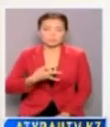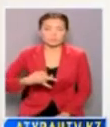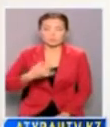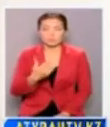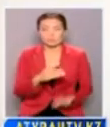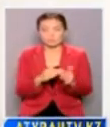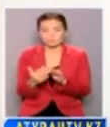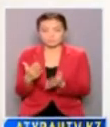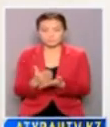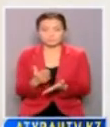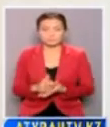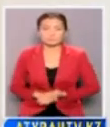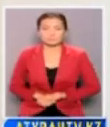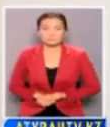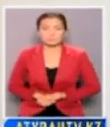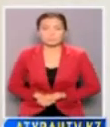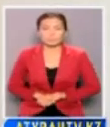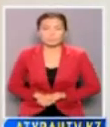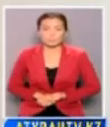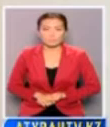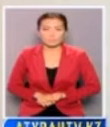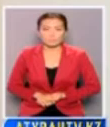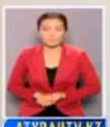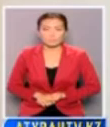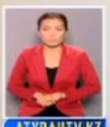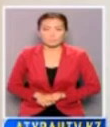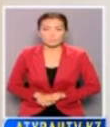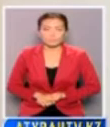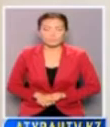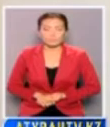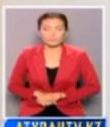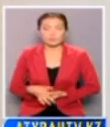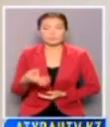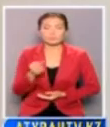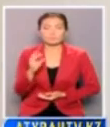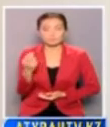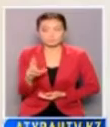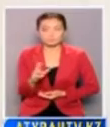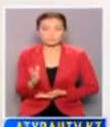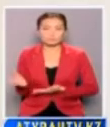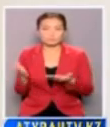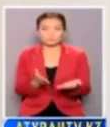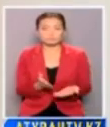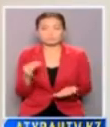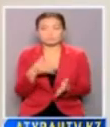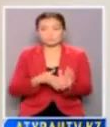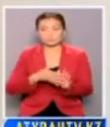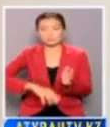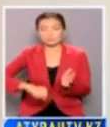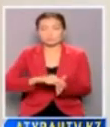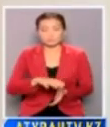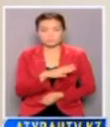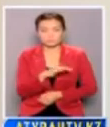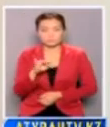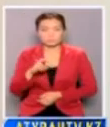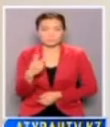да? Әпәт жақсы кесене, жақсы тұрды. Бір республикалық акцияға мен де шақырған, өлкетанушы ретінде мен қатыстым шілде